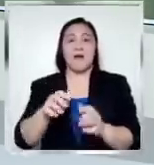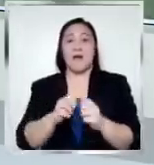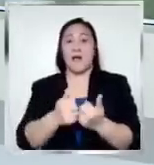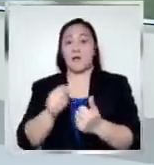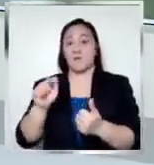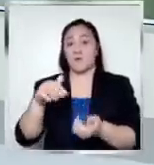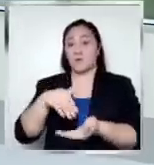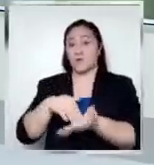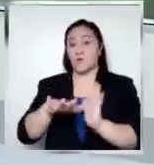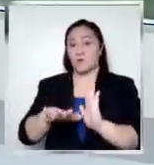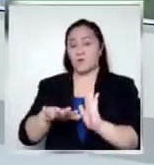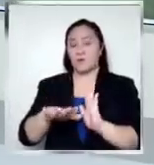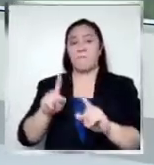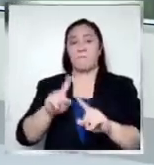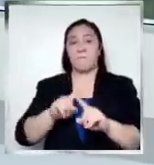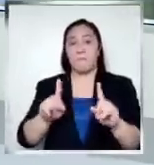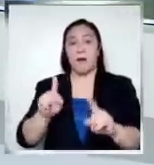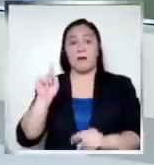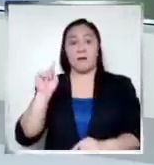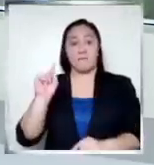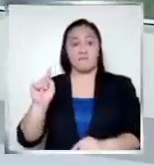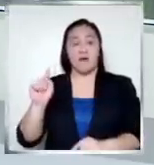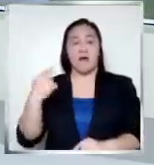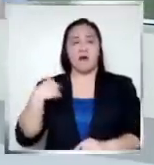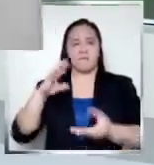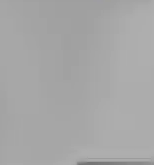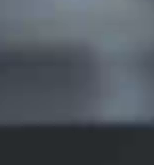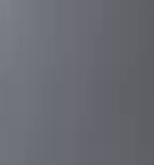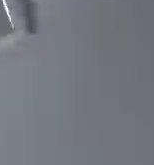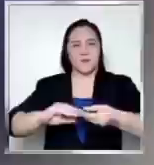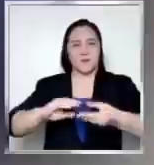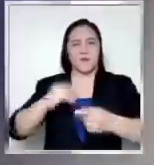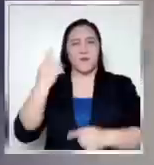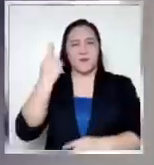dahilan. Tunghayan sa pagtutok ni Jun Veneracion.